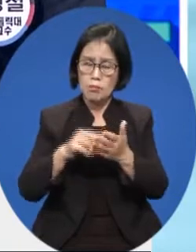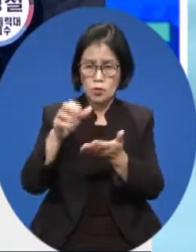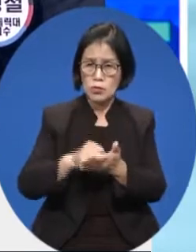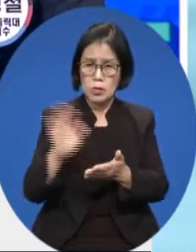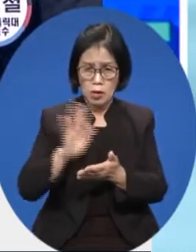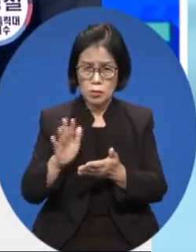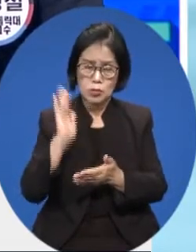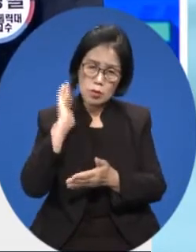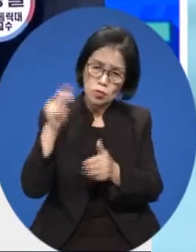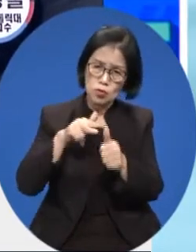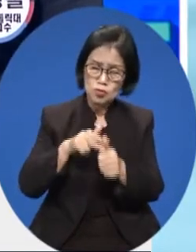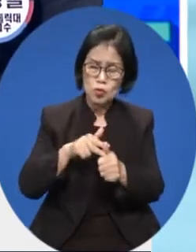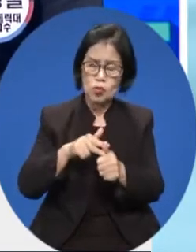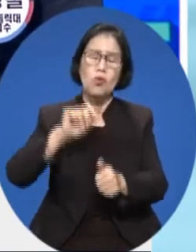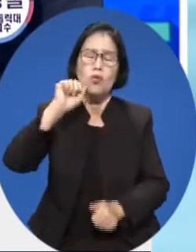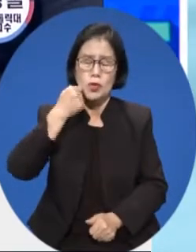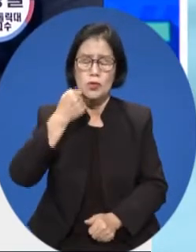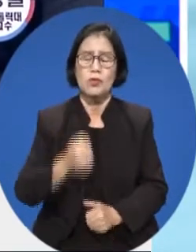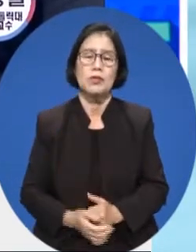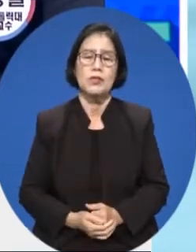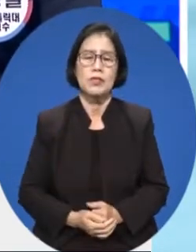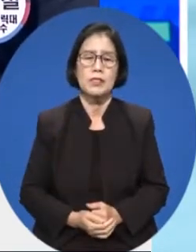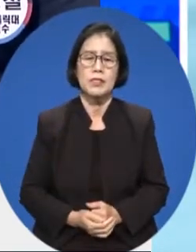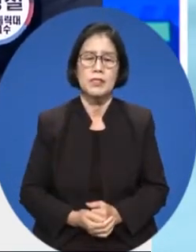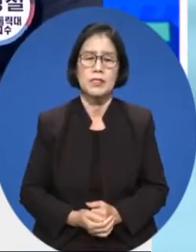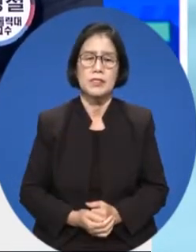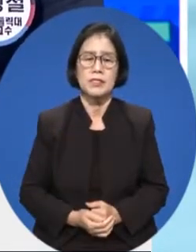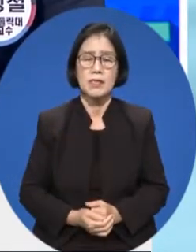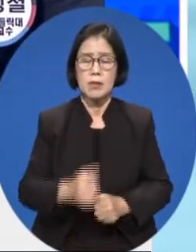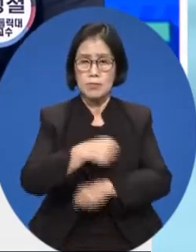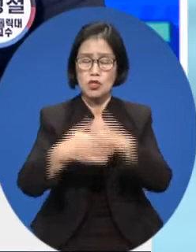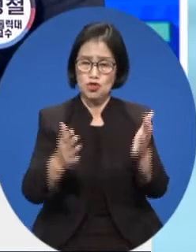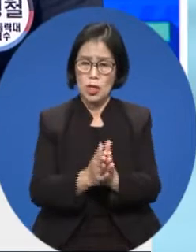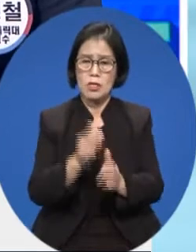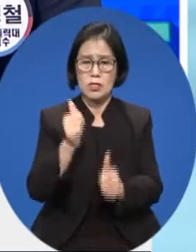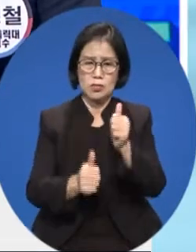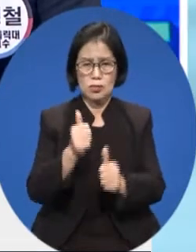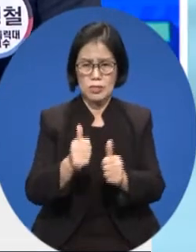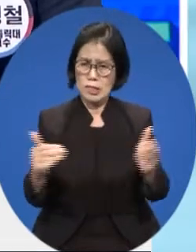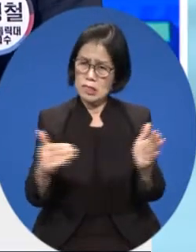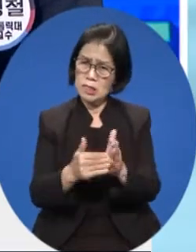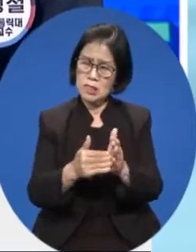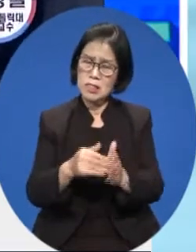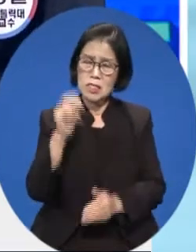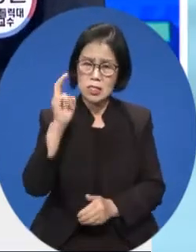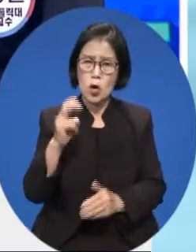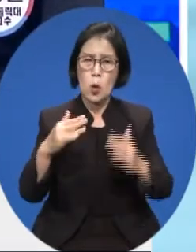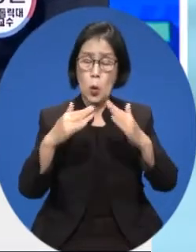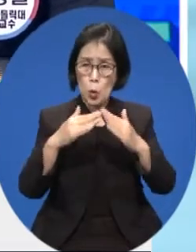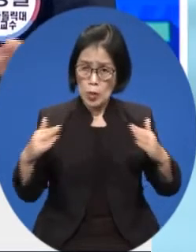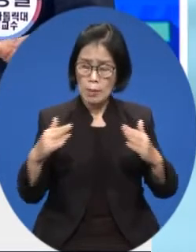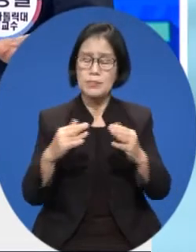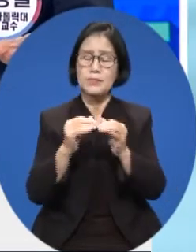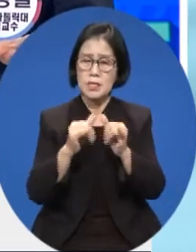되겠습니까 기본적으로 야 민주당의 경선은 끝난 것이 아니냐 호남에서